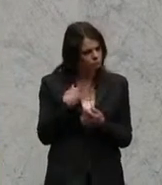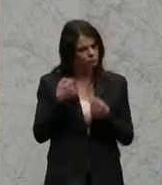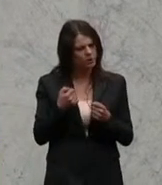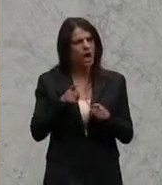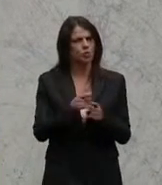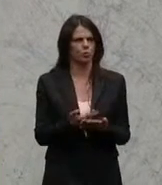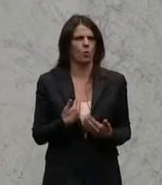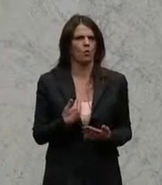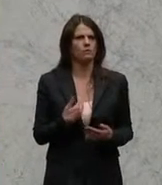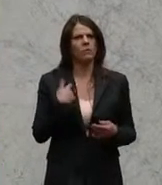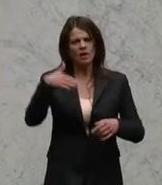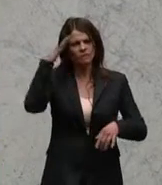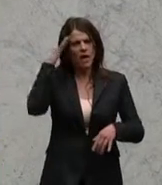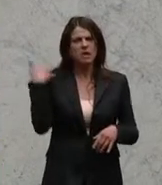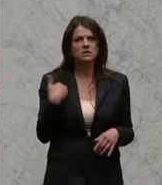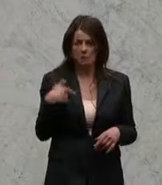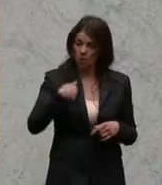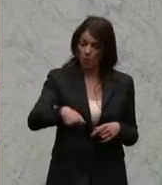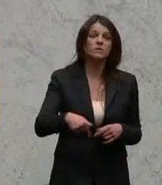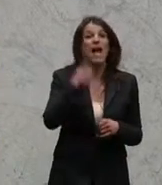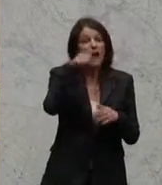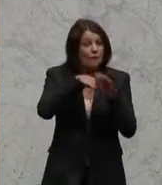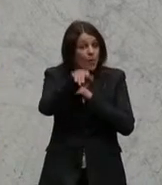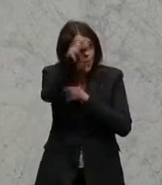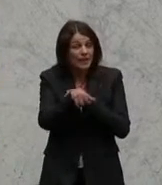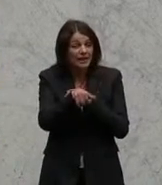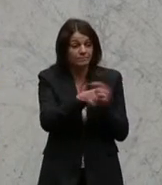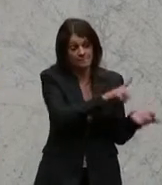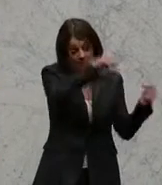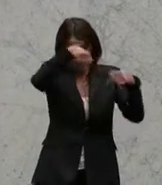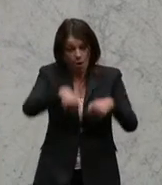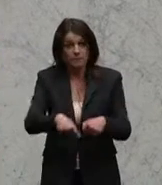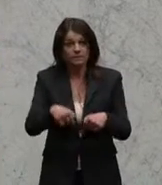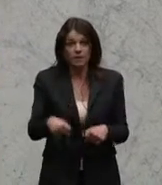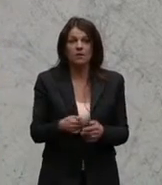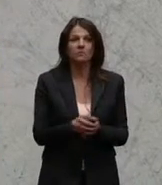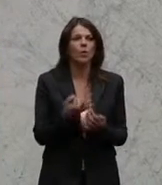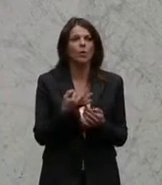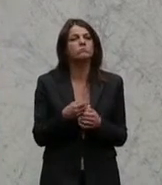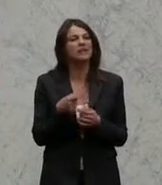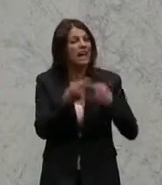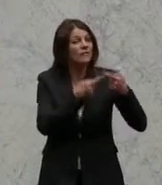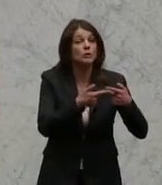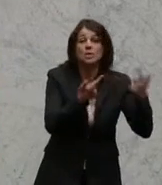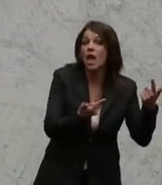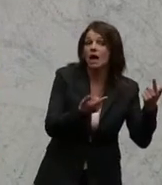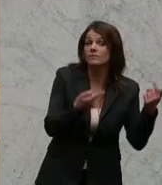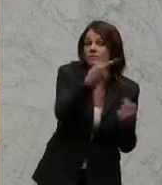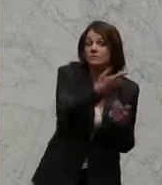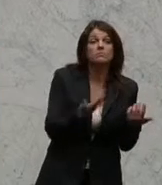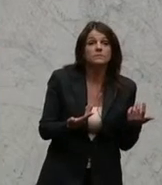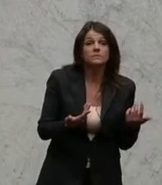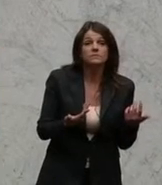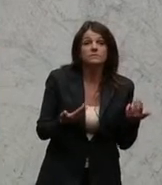man weiß, dass bei uns ein Flüchtling, wenn er bei uns ist oder unten in den Entwicklungsländern ist, dass man